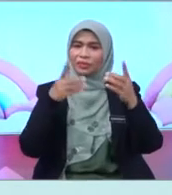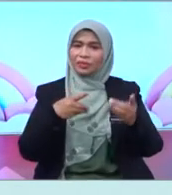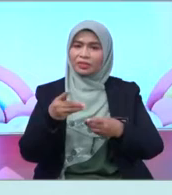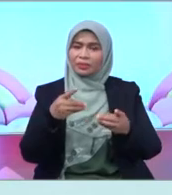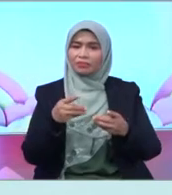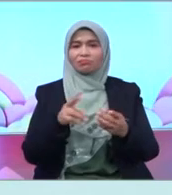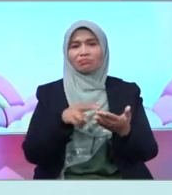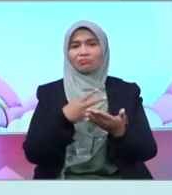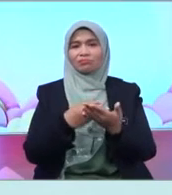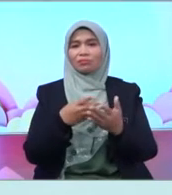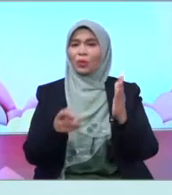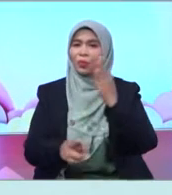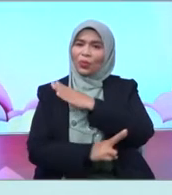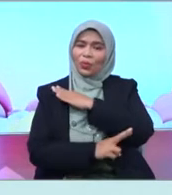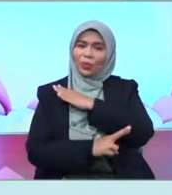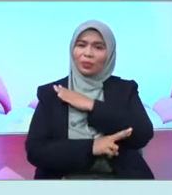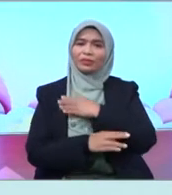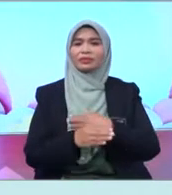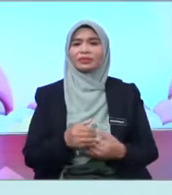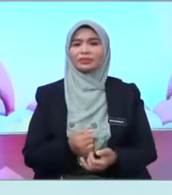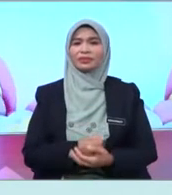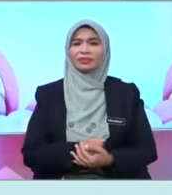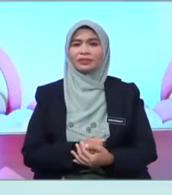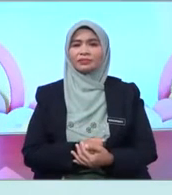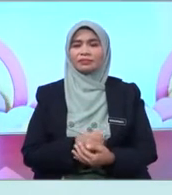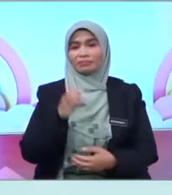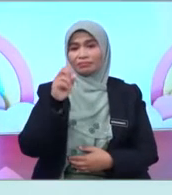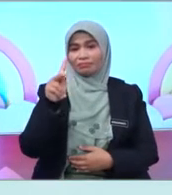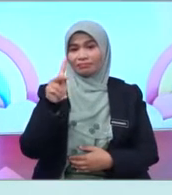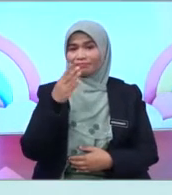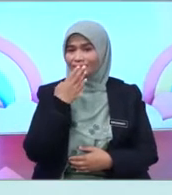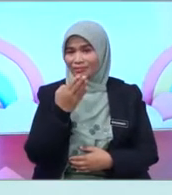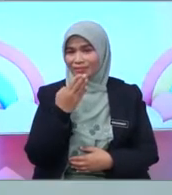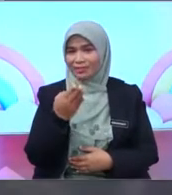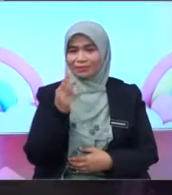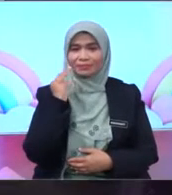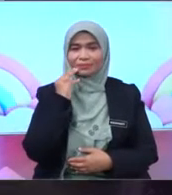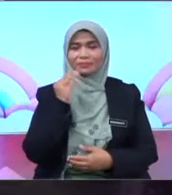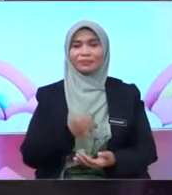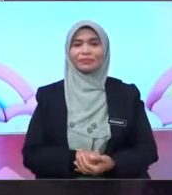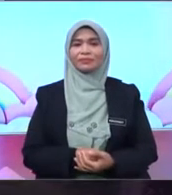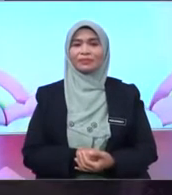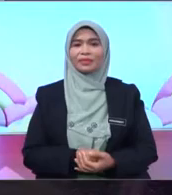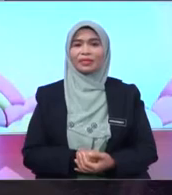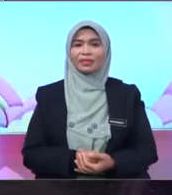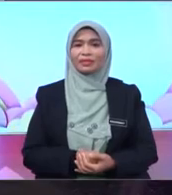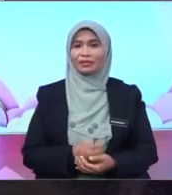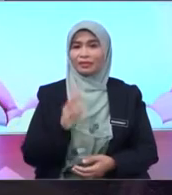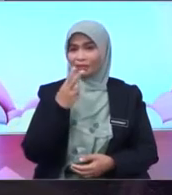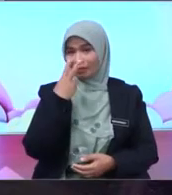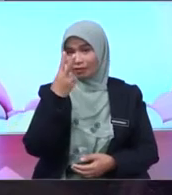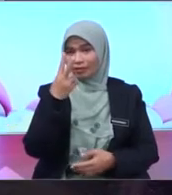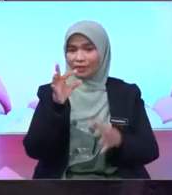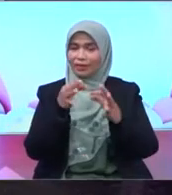menjatuhkan hukuman kepada Jose dan event Oke memakai Simira Kamu Sing Oke kita tengok kita tengok